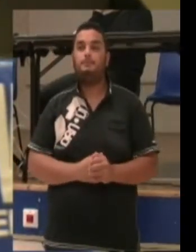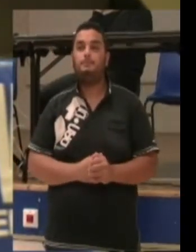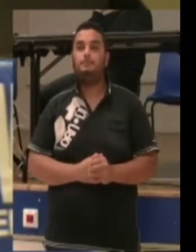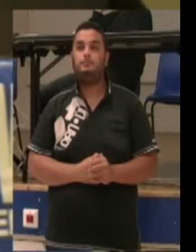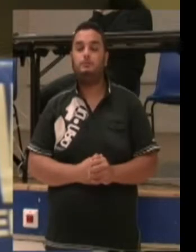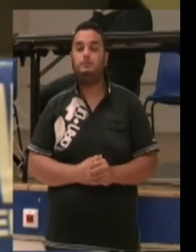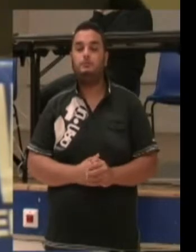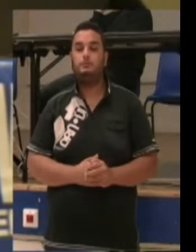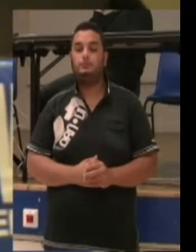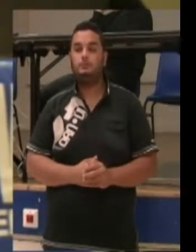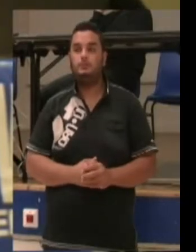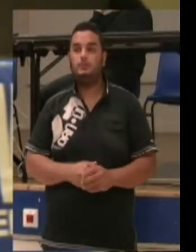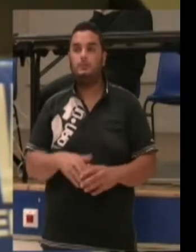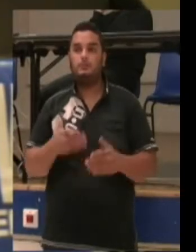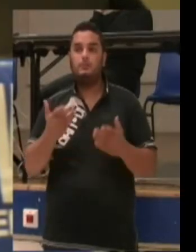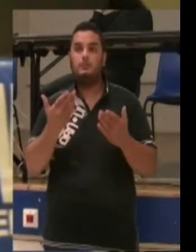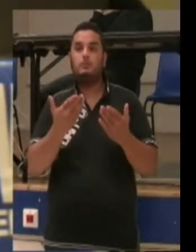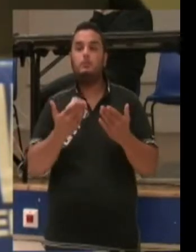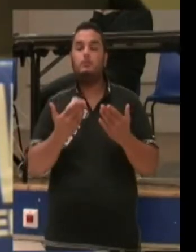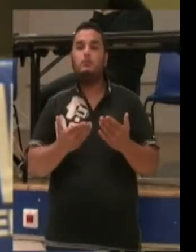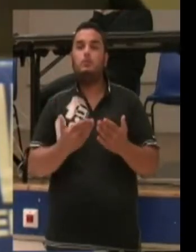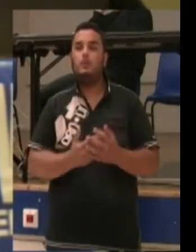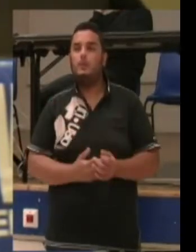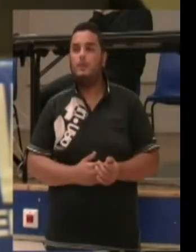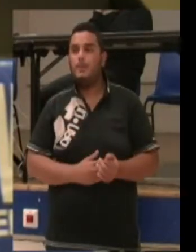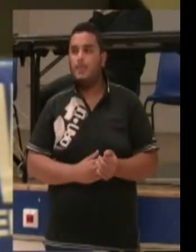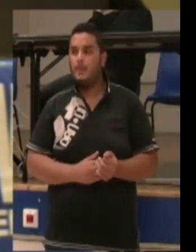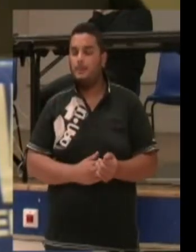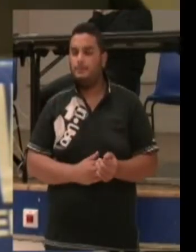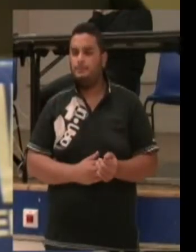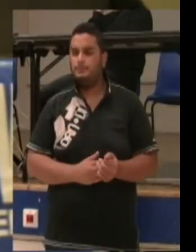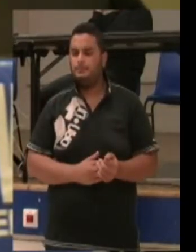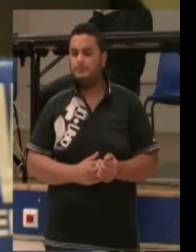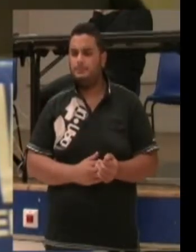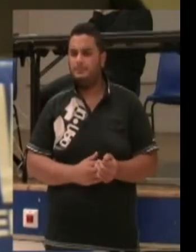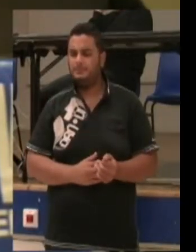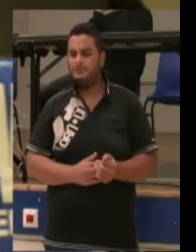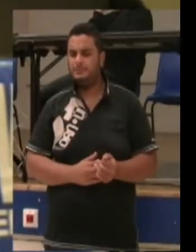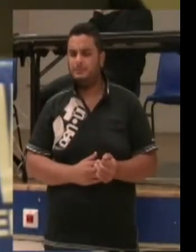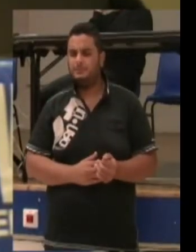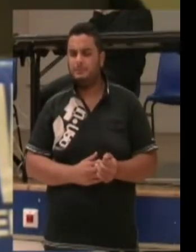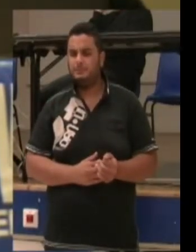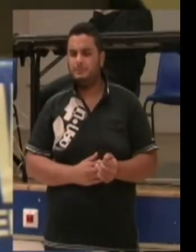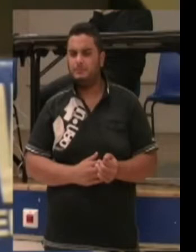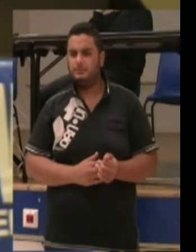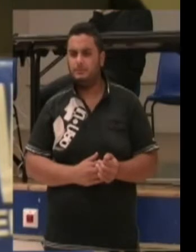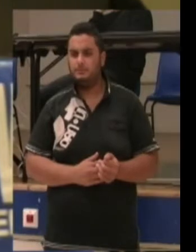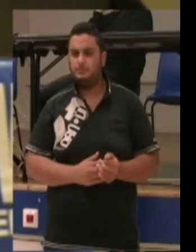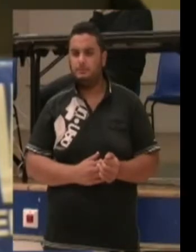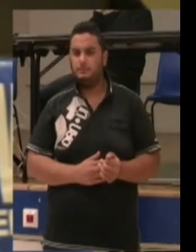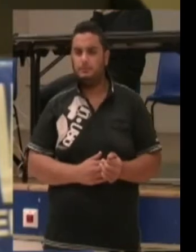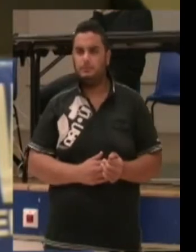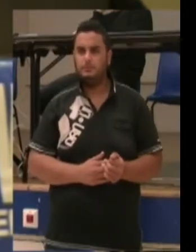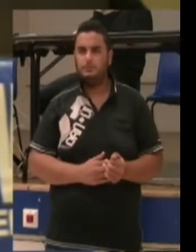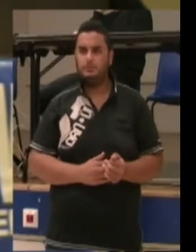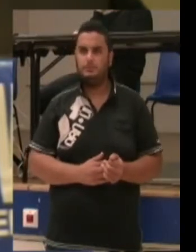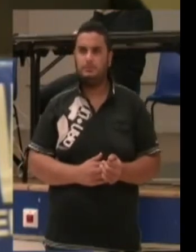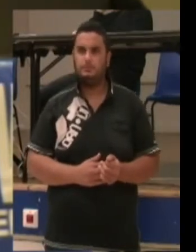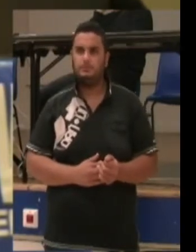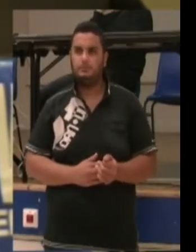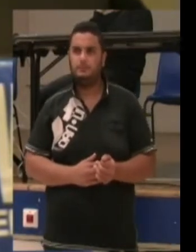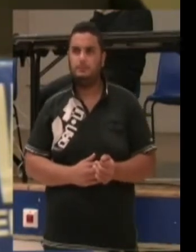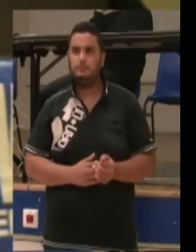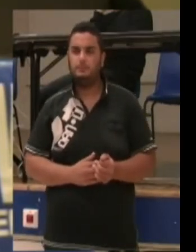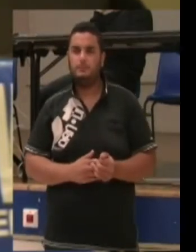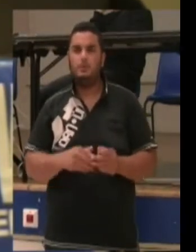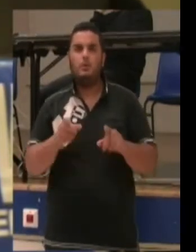ce moment. Je pense que les frères du CDSP nous diront des choses tout à l'heure. Et donc, on a des